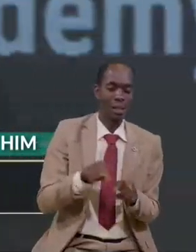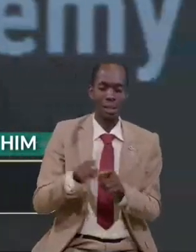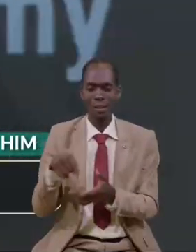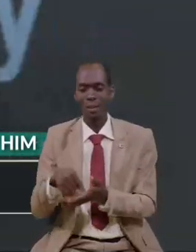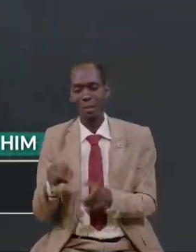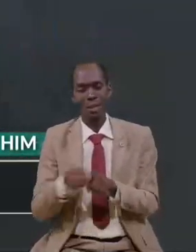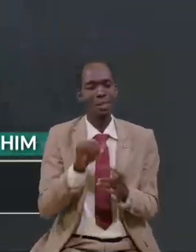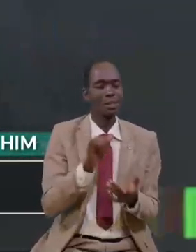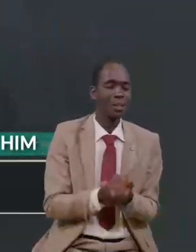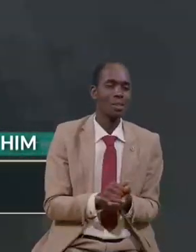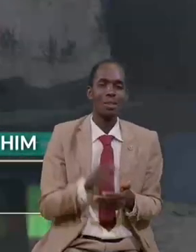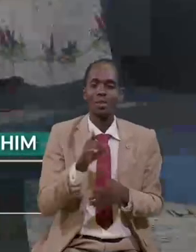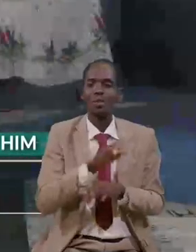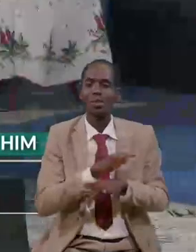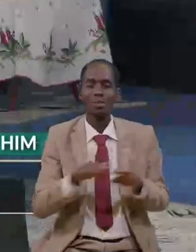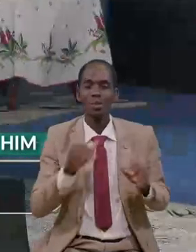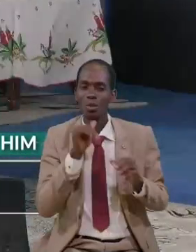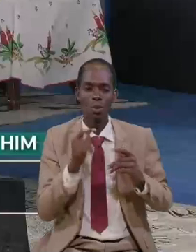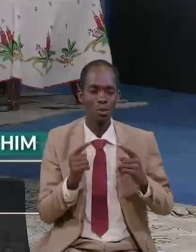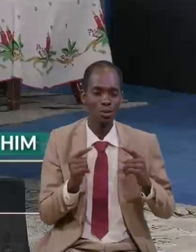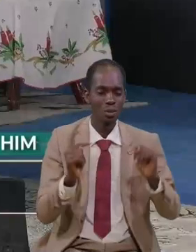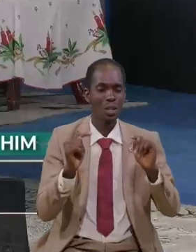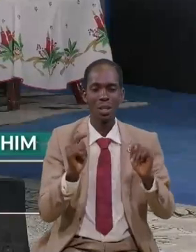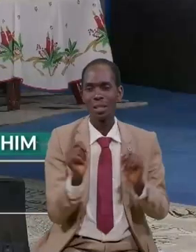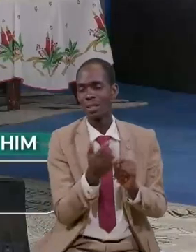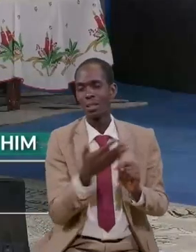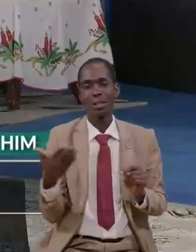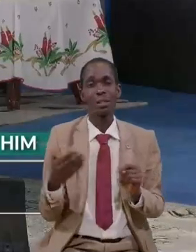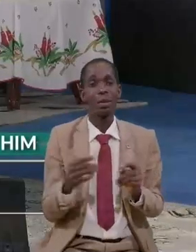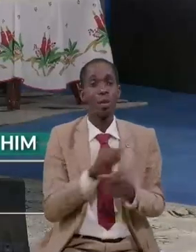Et vous n'osez rien du tout.